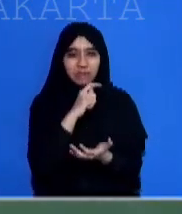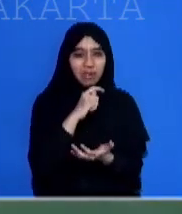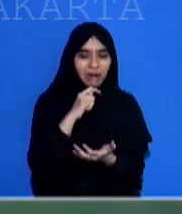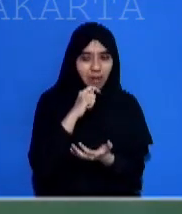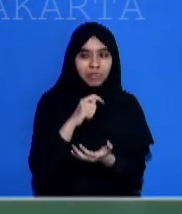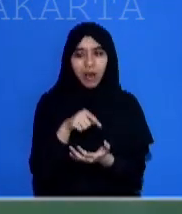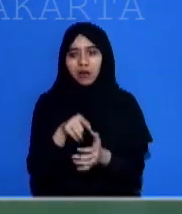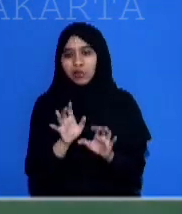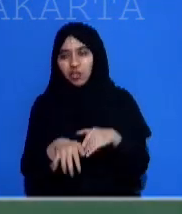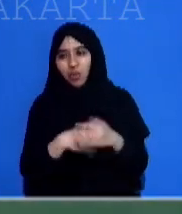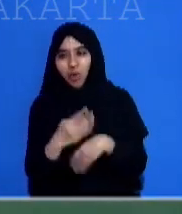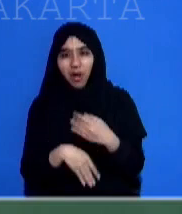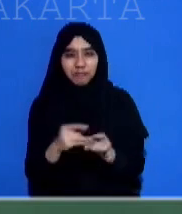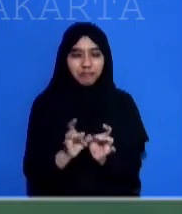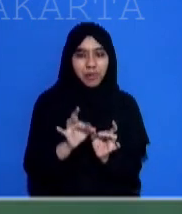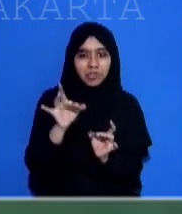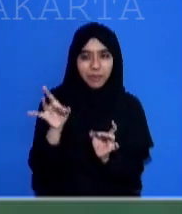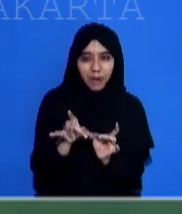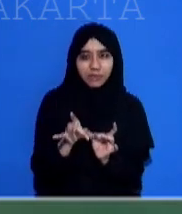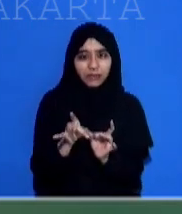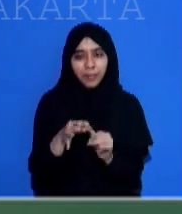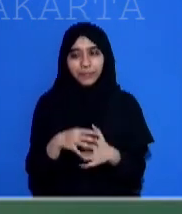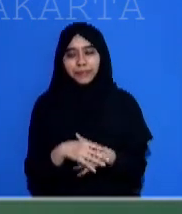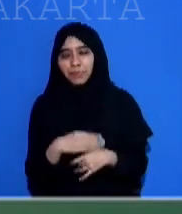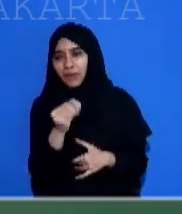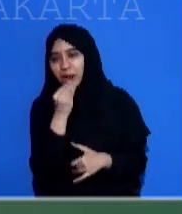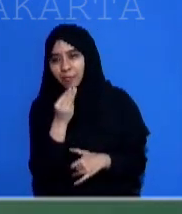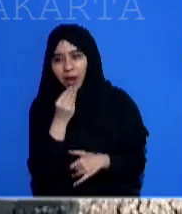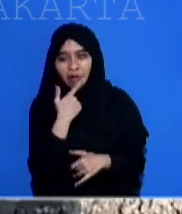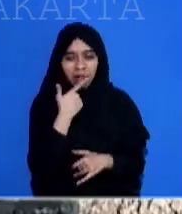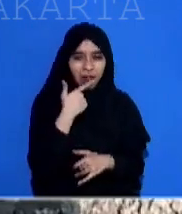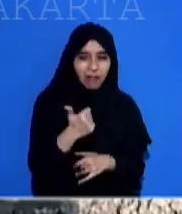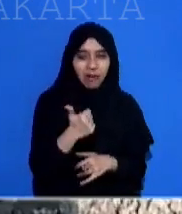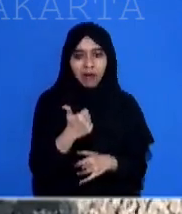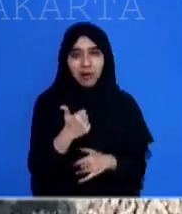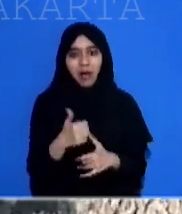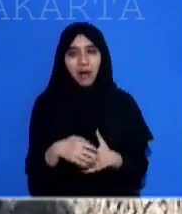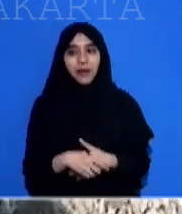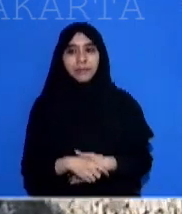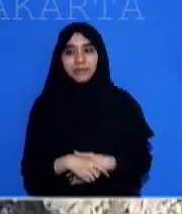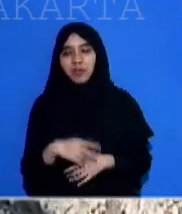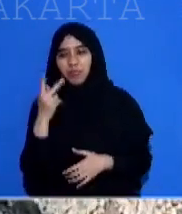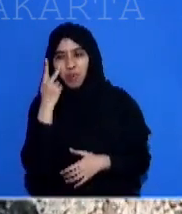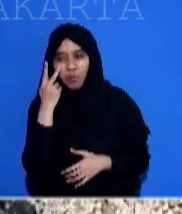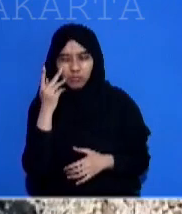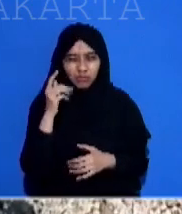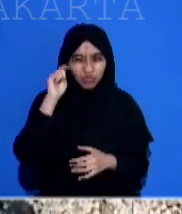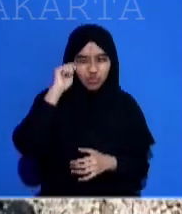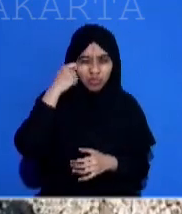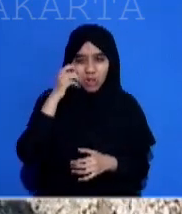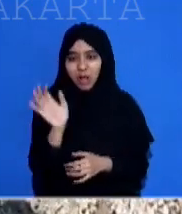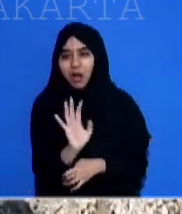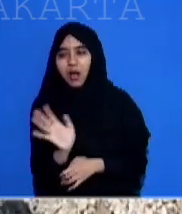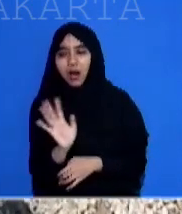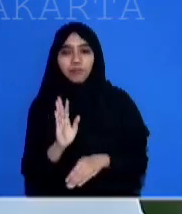sagedipun olah dados maneka warni nyamian ingkang raosipun ejo. Mboten wonten pangrimatan ingkang mirunggan ing salebeting